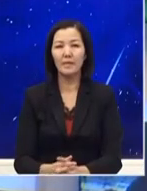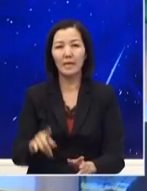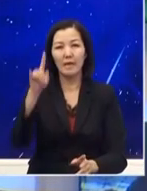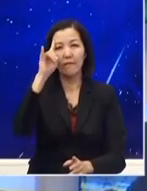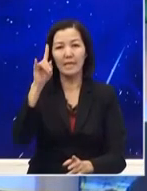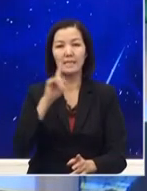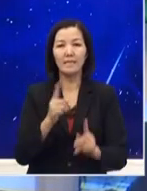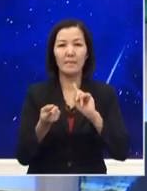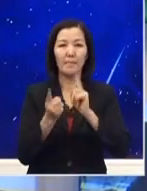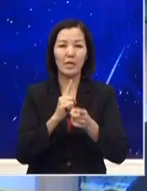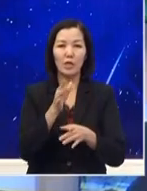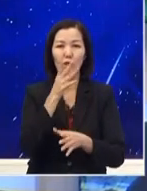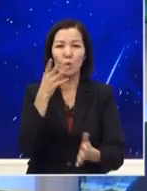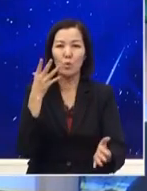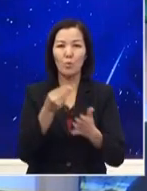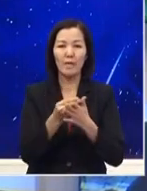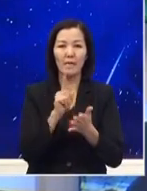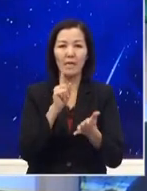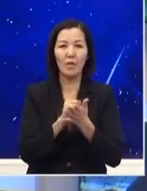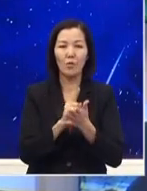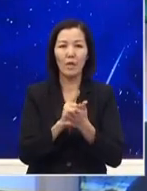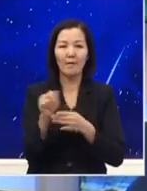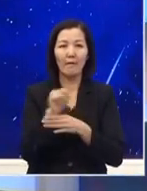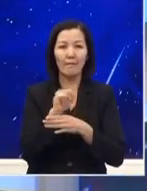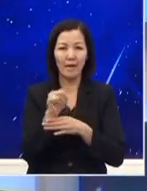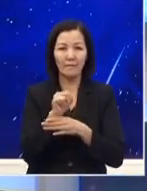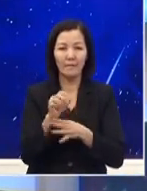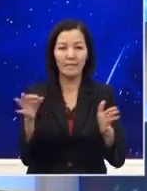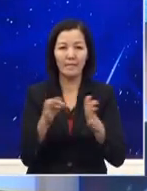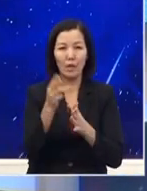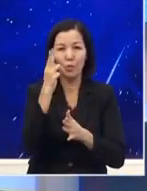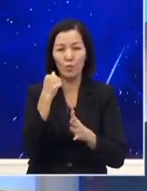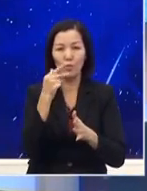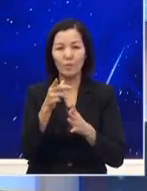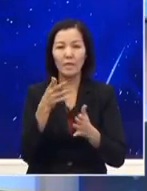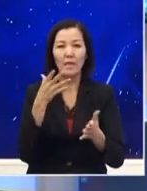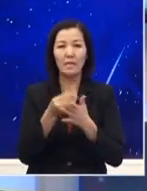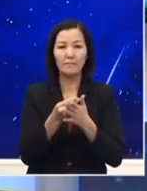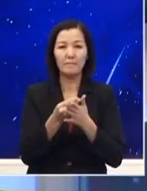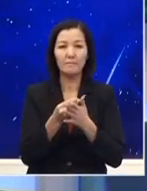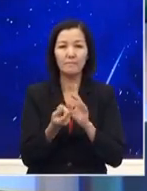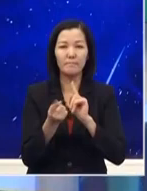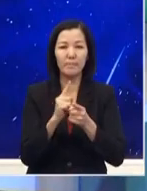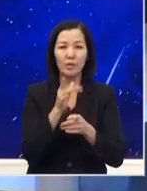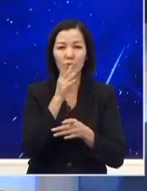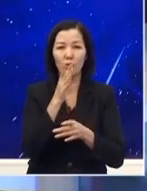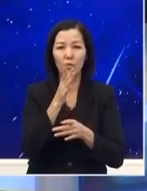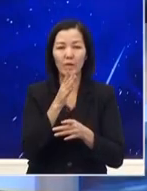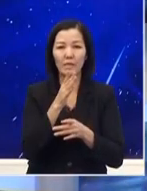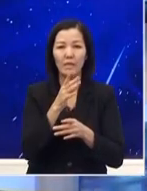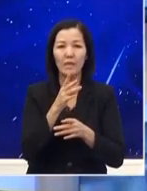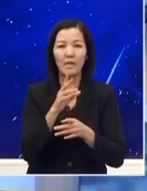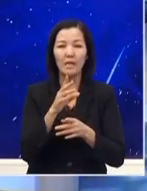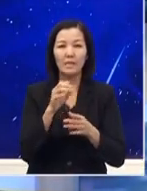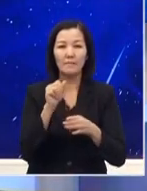В Казахстане перенесут срок уплаты налога на транспорт. В целях удобства для налогоплательщиков предлагается перенос срока уплаты налога на